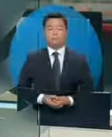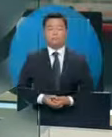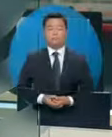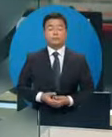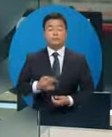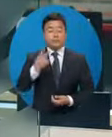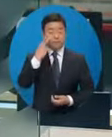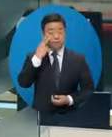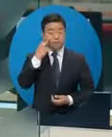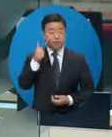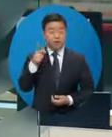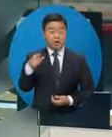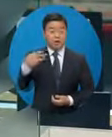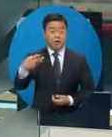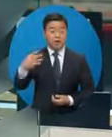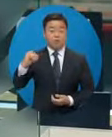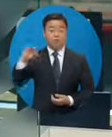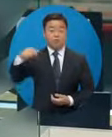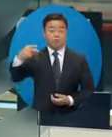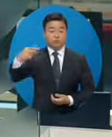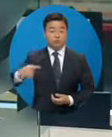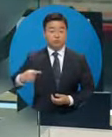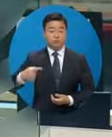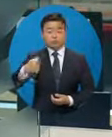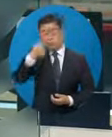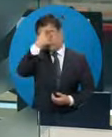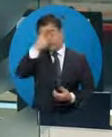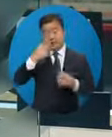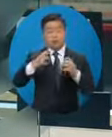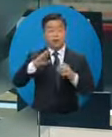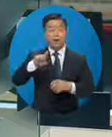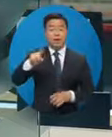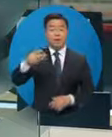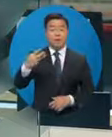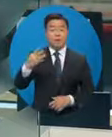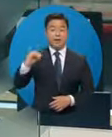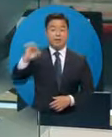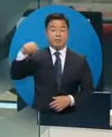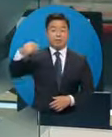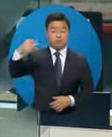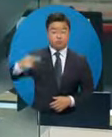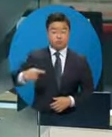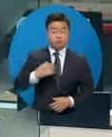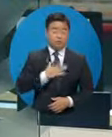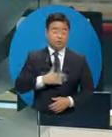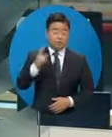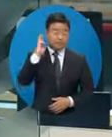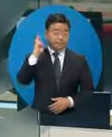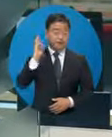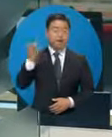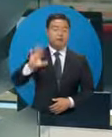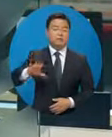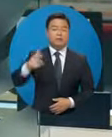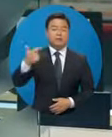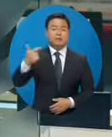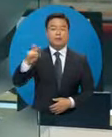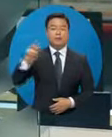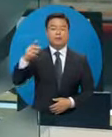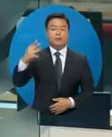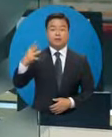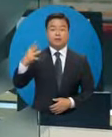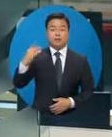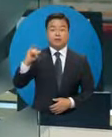미국의 할리우드, 인도의 발리우드는 많이들 알고 계실 겁니다. 그런데 혹시 날리우드라고